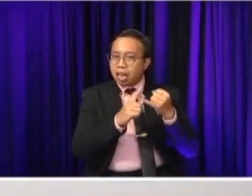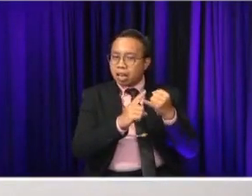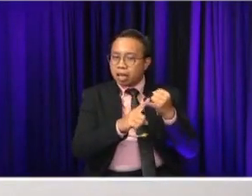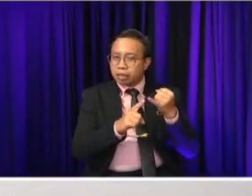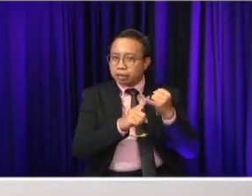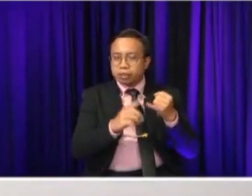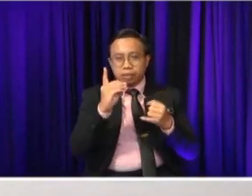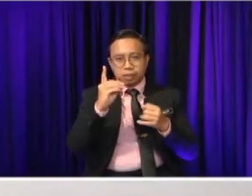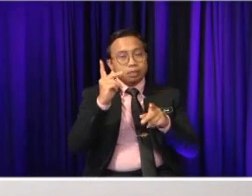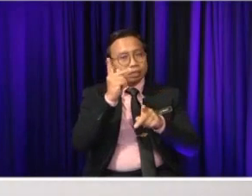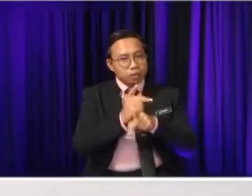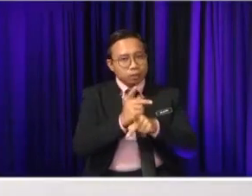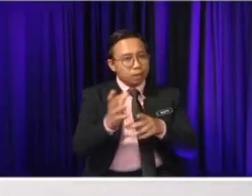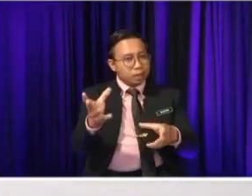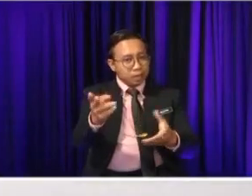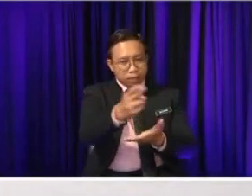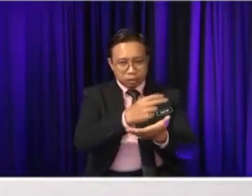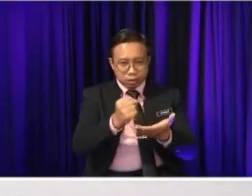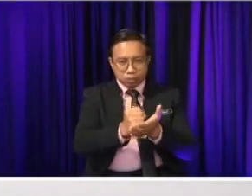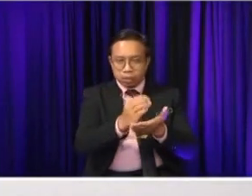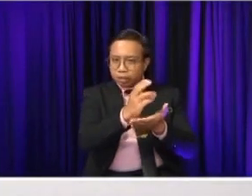menyimpan hasil karya